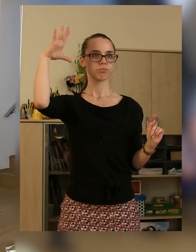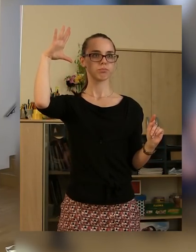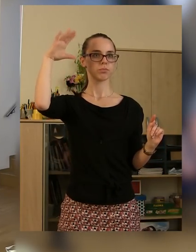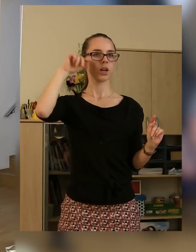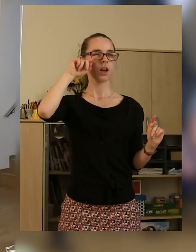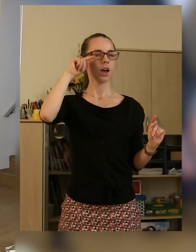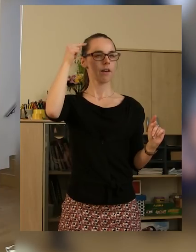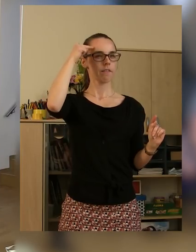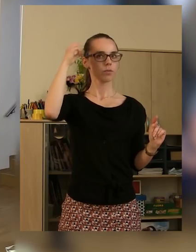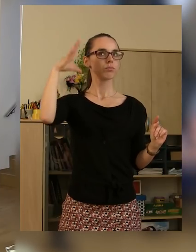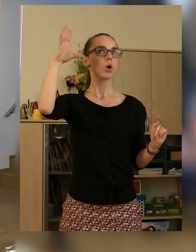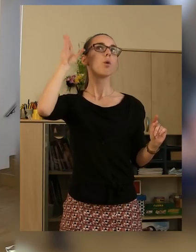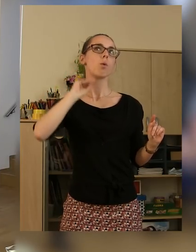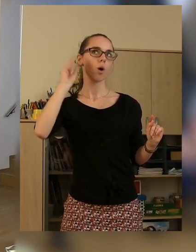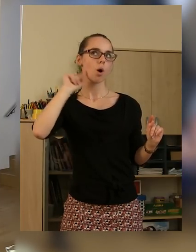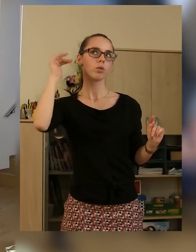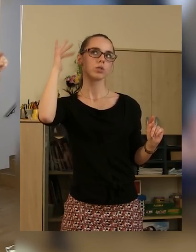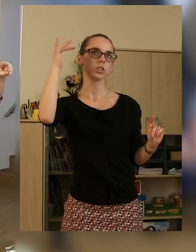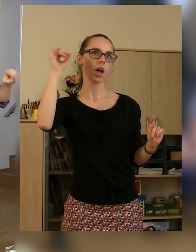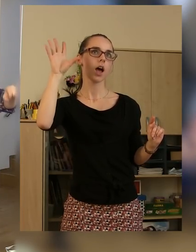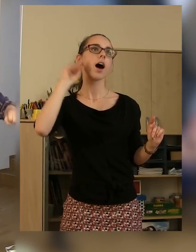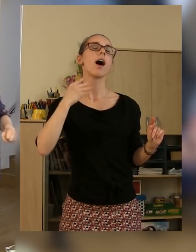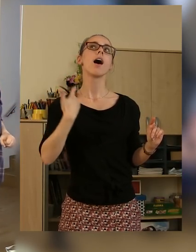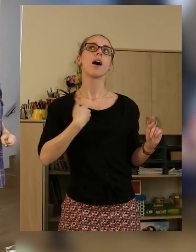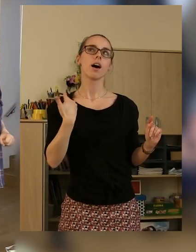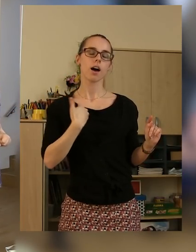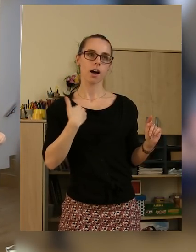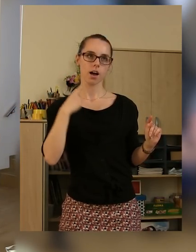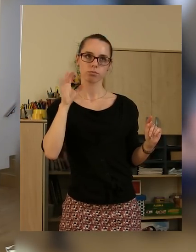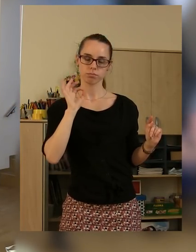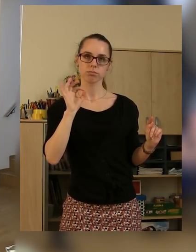Proto je dobrý mu naslouchat. Už proto je to dobrý.